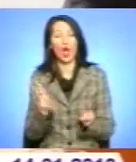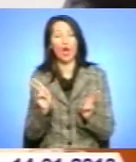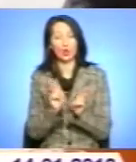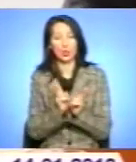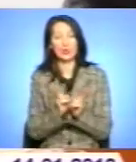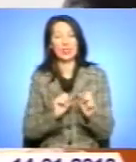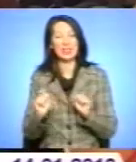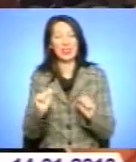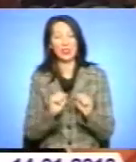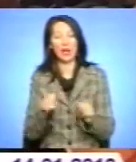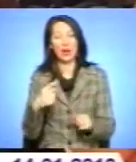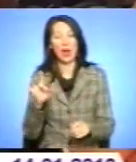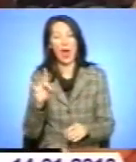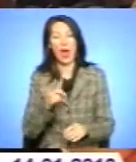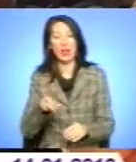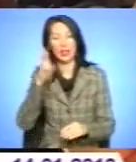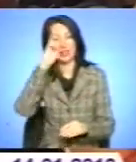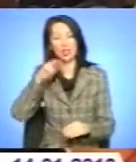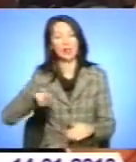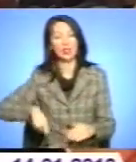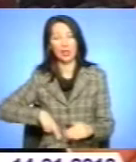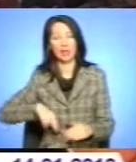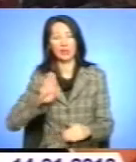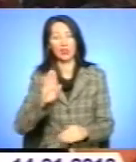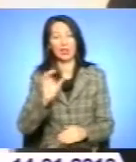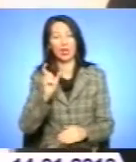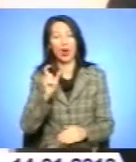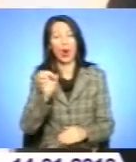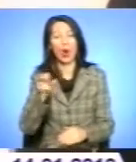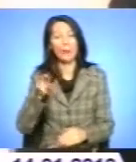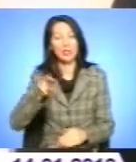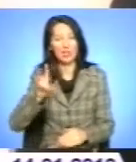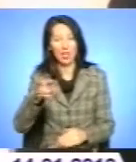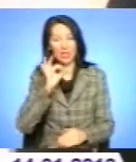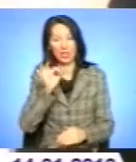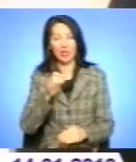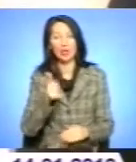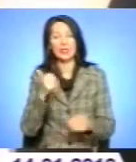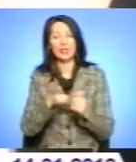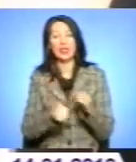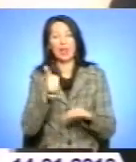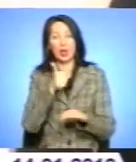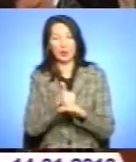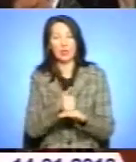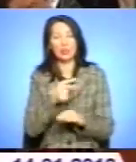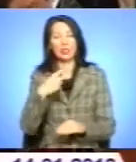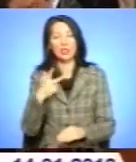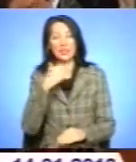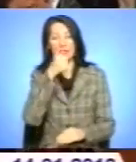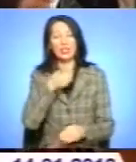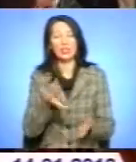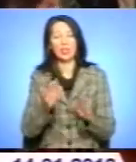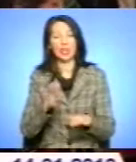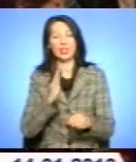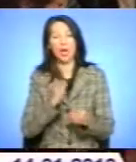Зустрівшись із керівниками райдержадміністрації, Валентин Хоптян наголосив, що серед пріоритетів на 2013 рік залишається